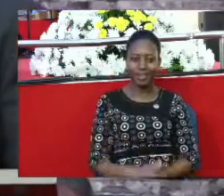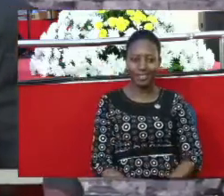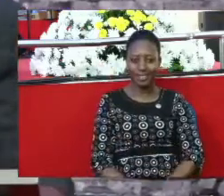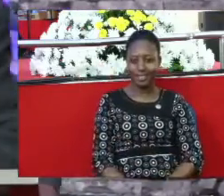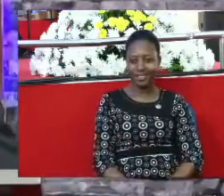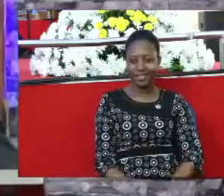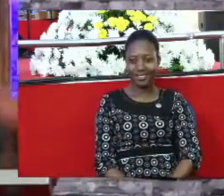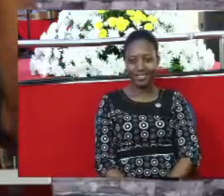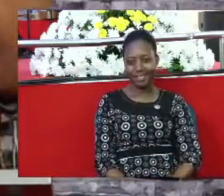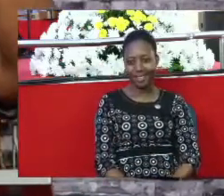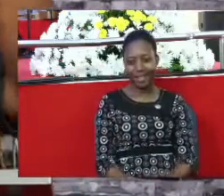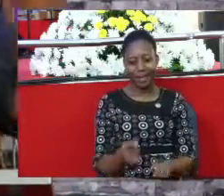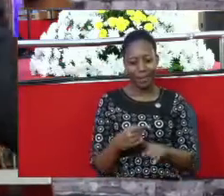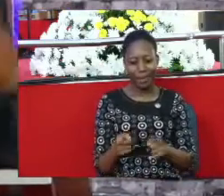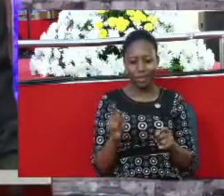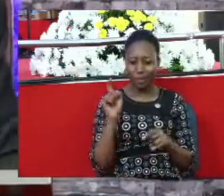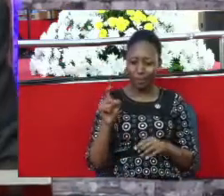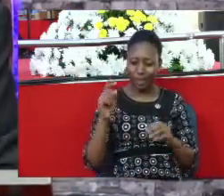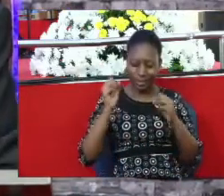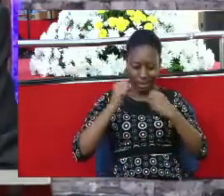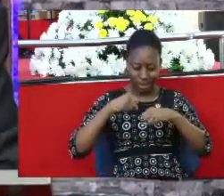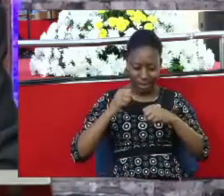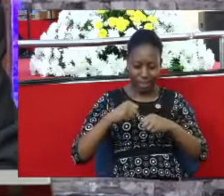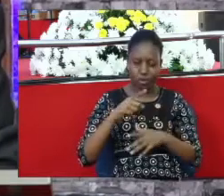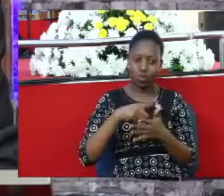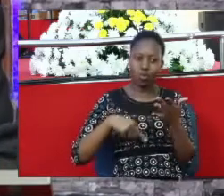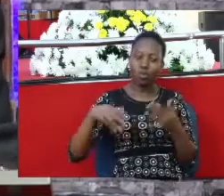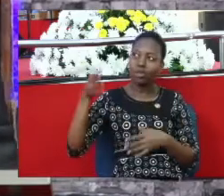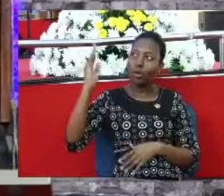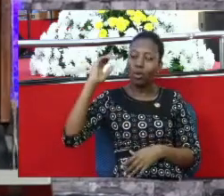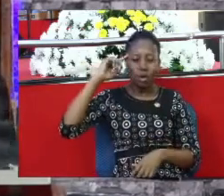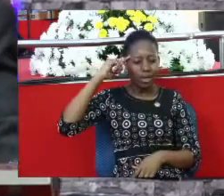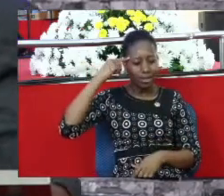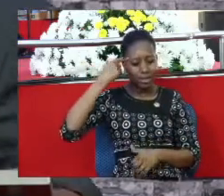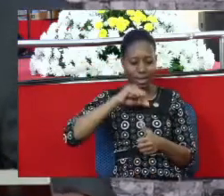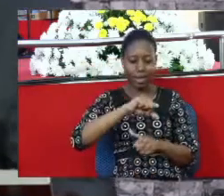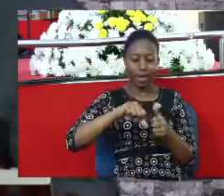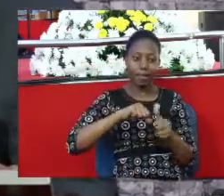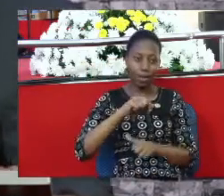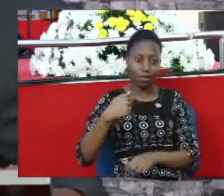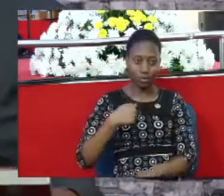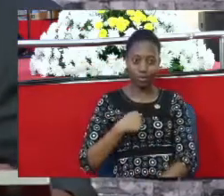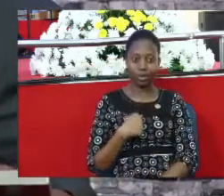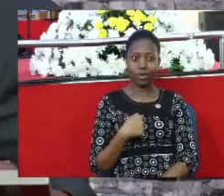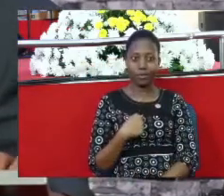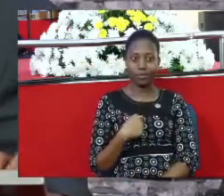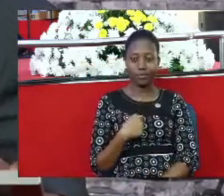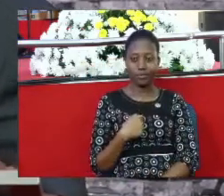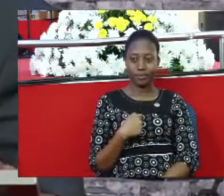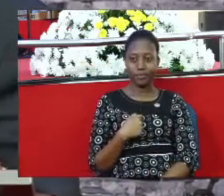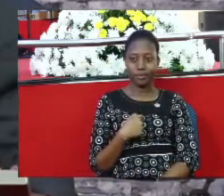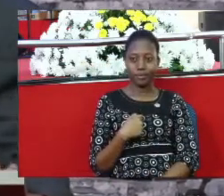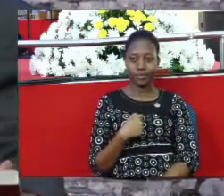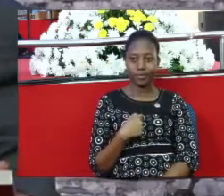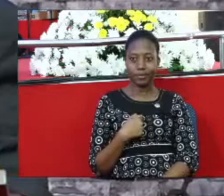But I have to agree to with what God is thinking about me. Because I am the determining factor. Kwa sababu hakuna